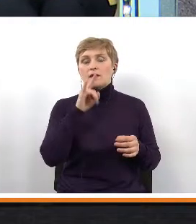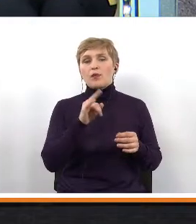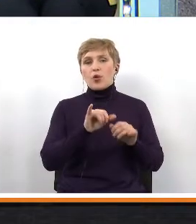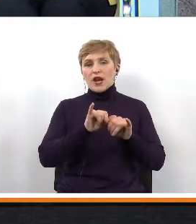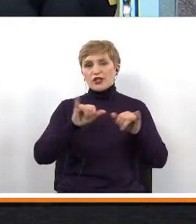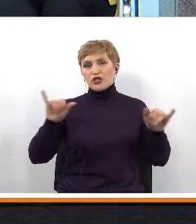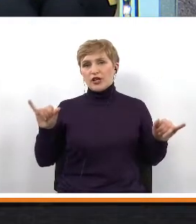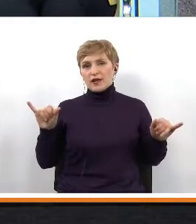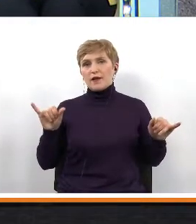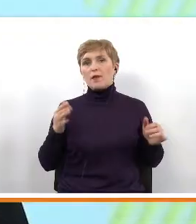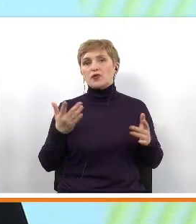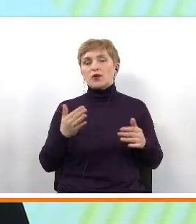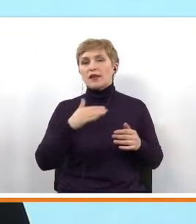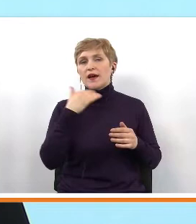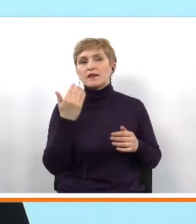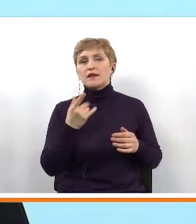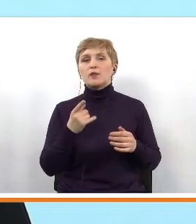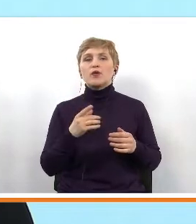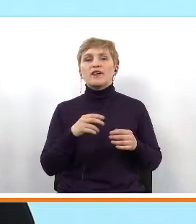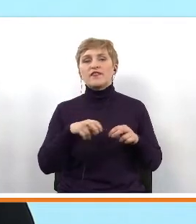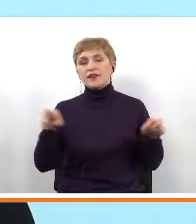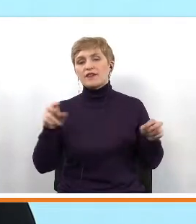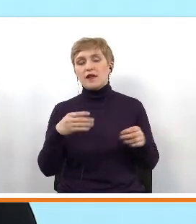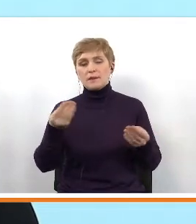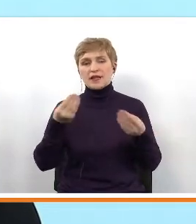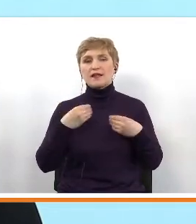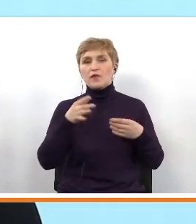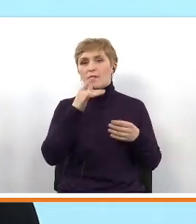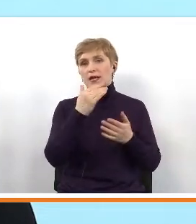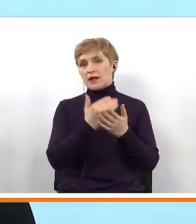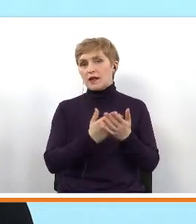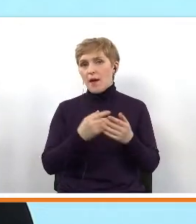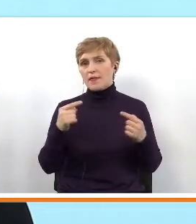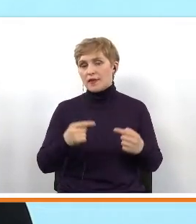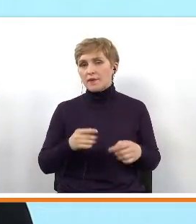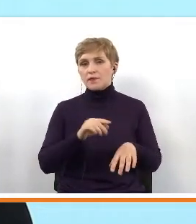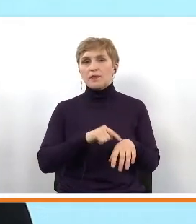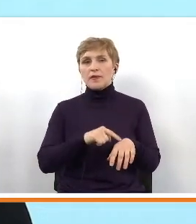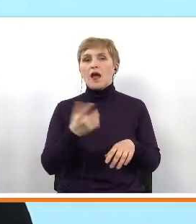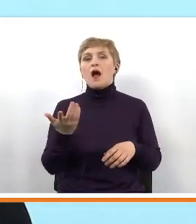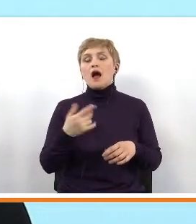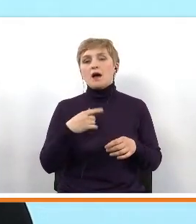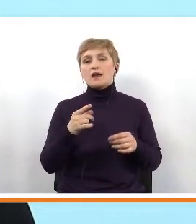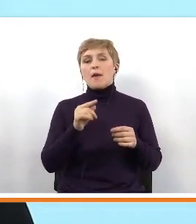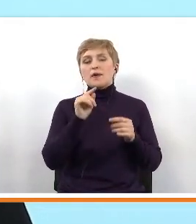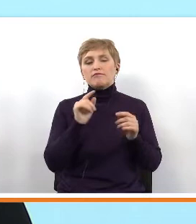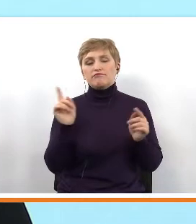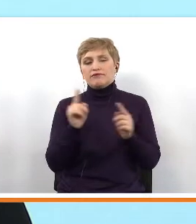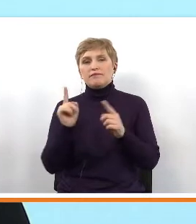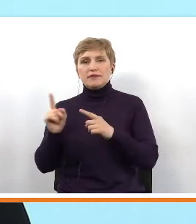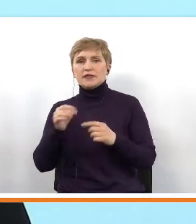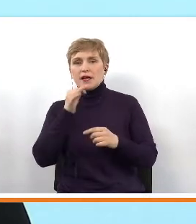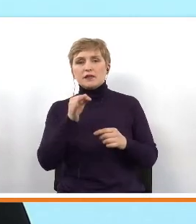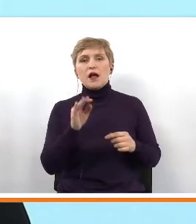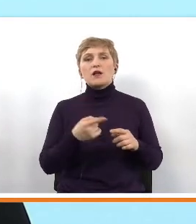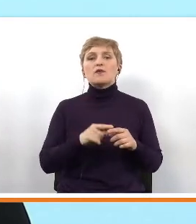расширенно, поскольку не хотелось бы выйти за предоставленный нам регламент, поэтому пунктирно об этих вещах бы сказала, что в